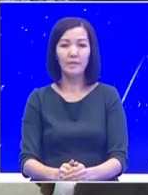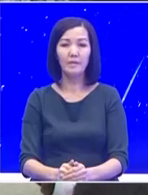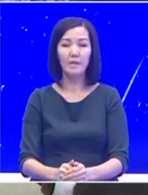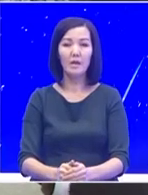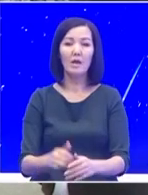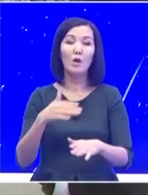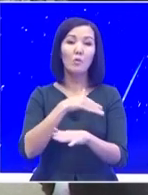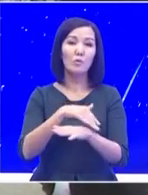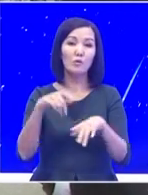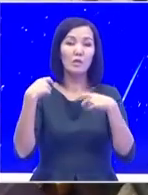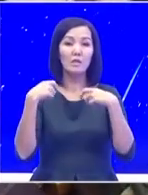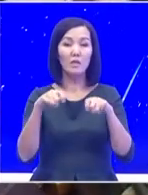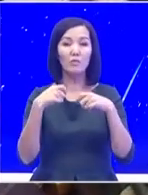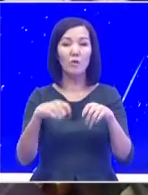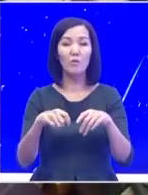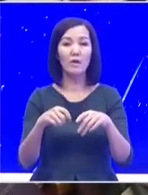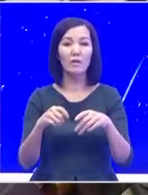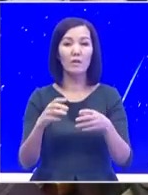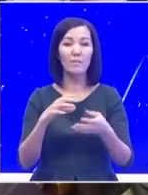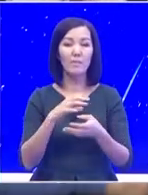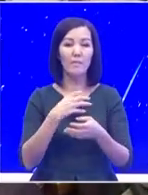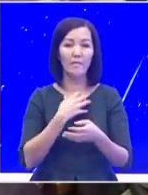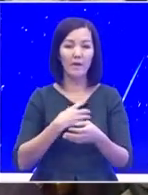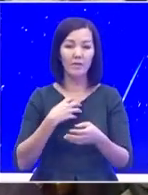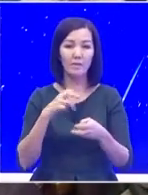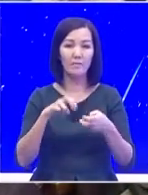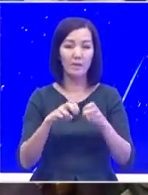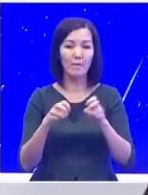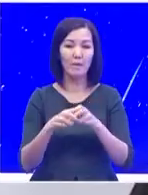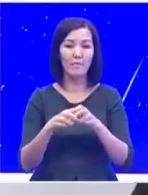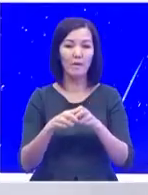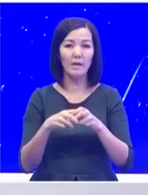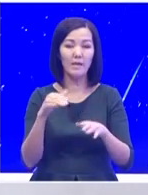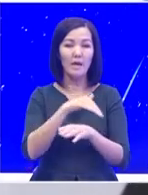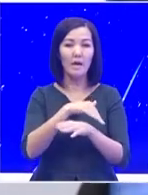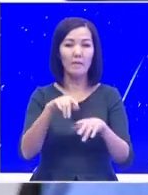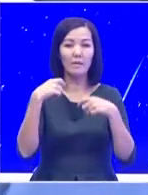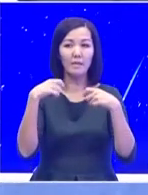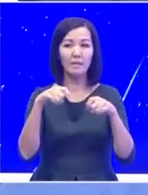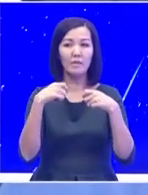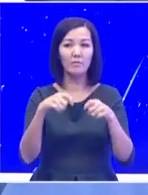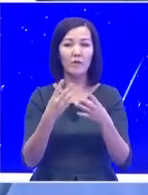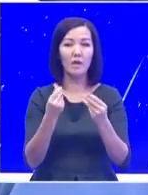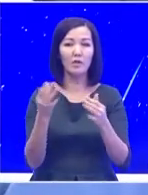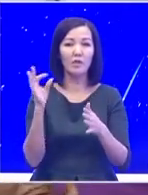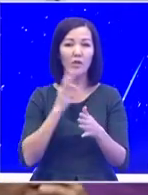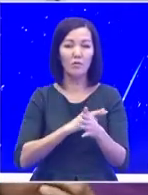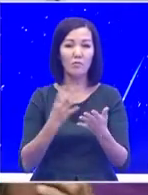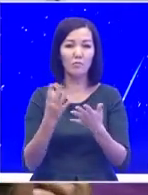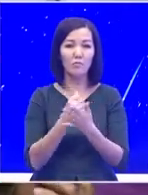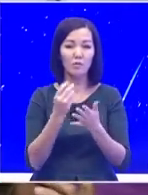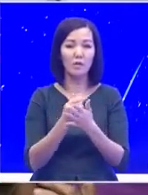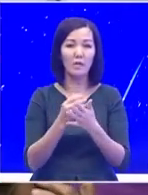Жабайы сауда облыс орталығындағы өзекті мәселенің бірі. Арбаттың бойында саудасын қыздырып, нәпақасын тауып жүрген саудагерлер